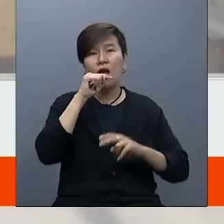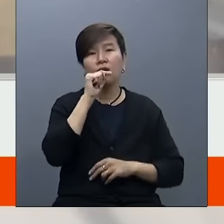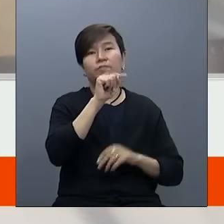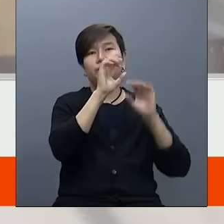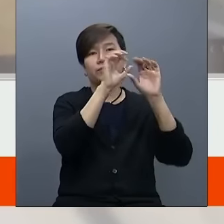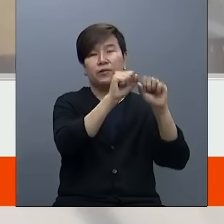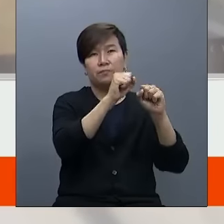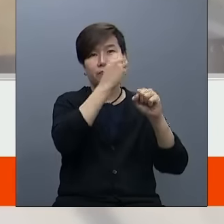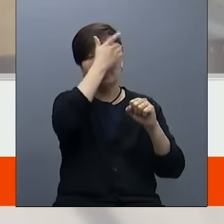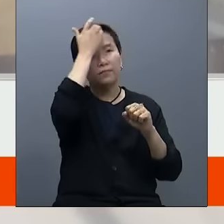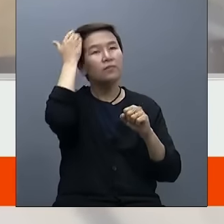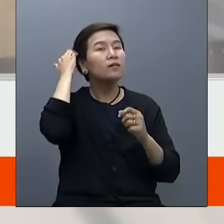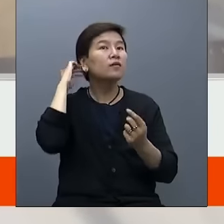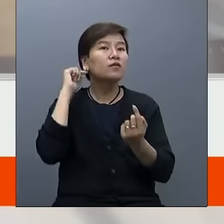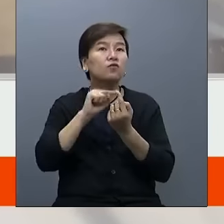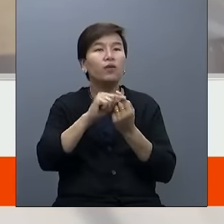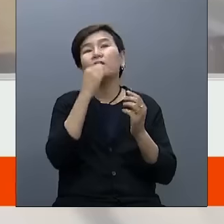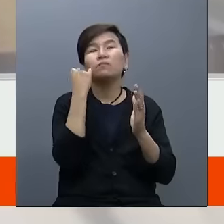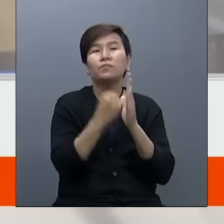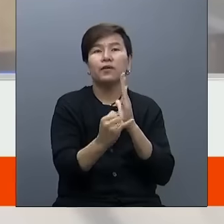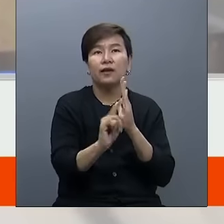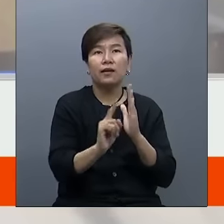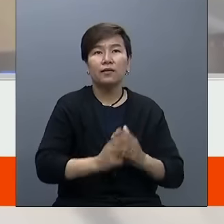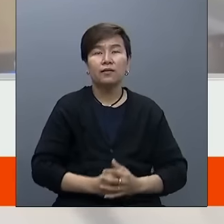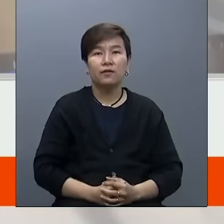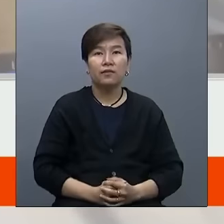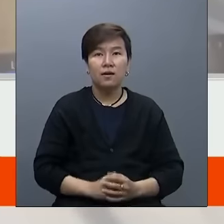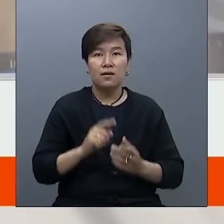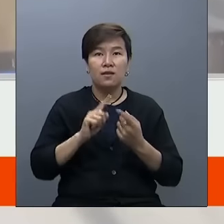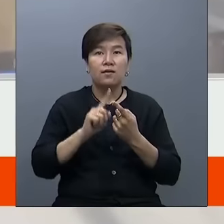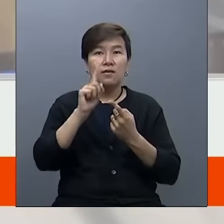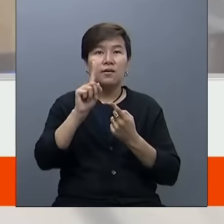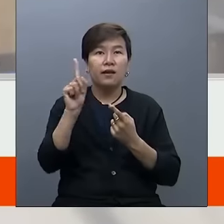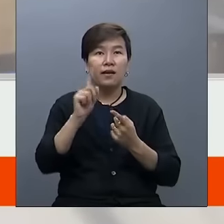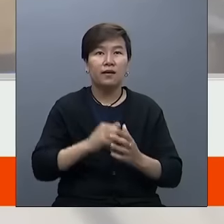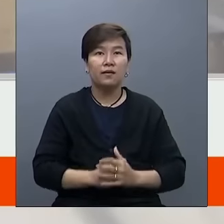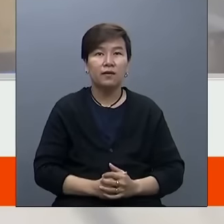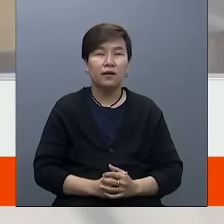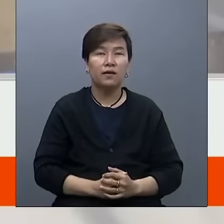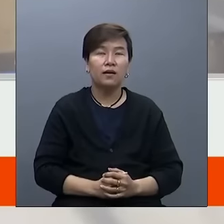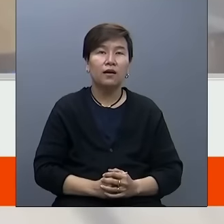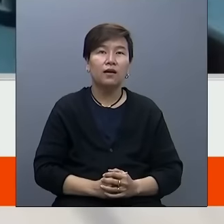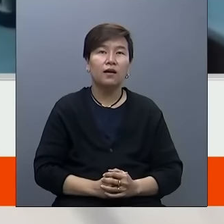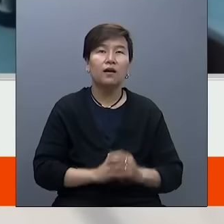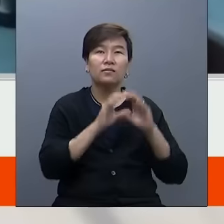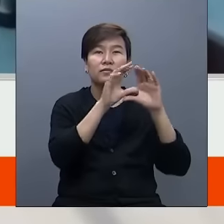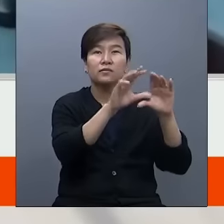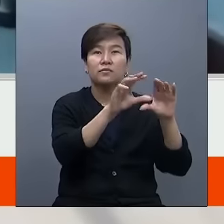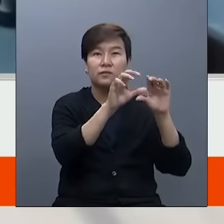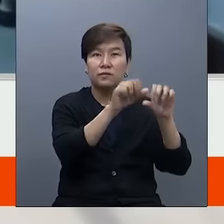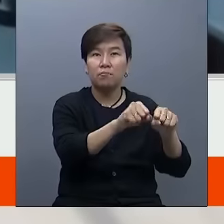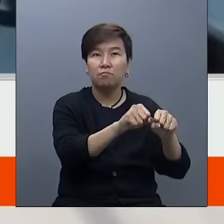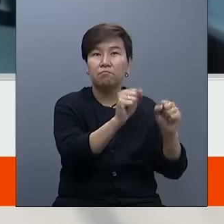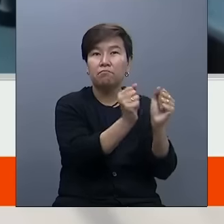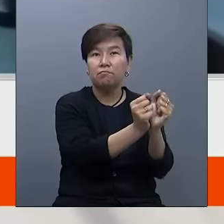ราะความผิดดังกล่าวเนี่ยถ้าจะผิดนะครับก็คืออันที่หนึ่งเป็นการควบคุมตัวแล้วมีการแจ้งการจับหรือการควบคุมตัว